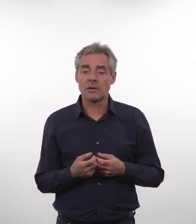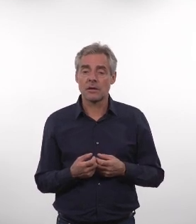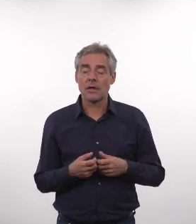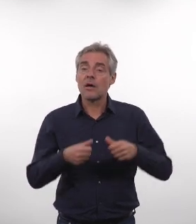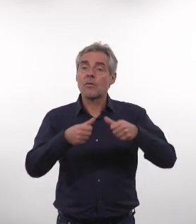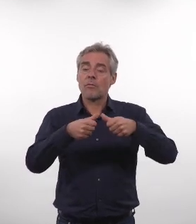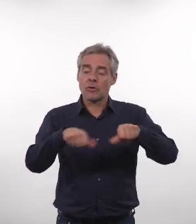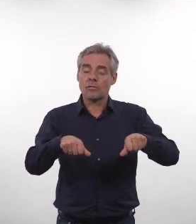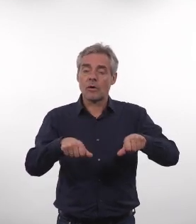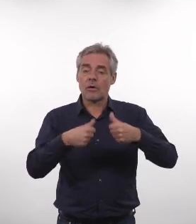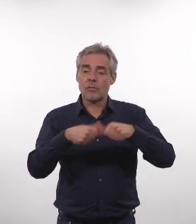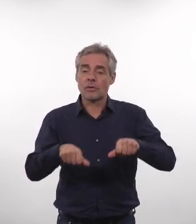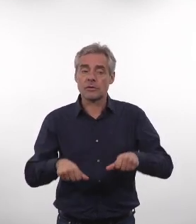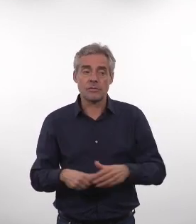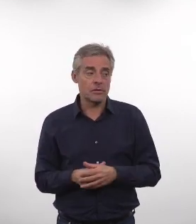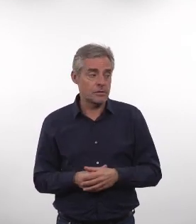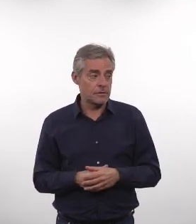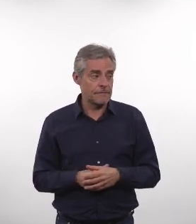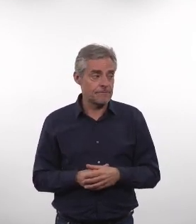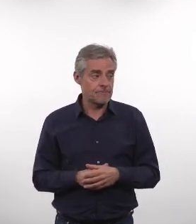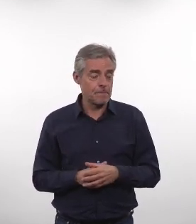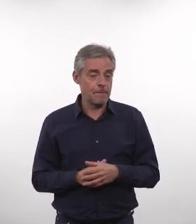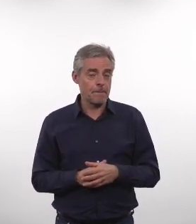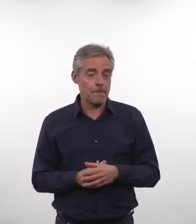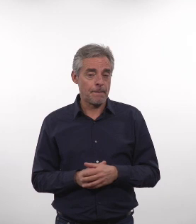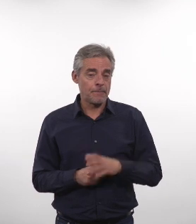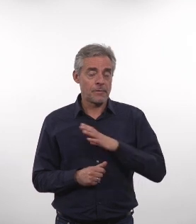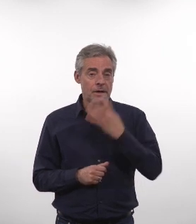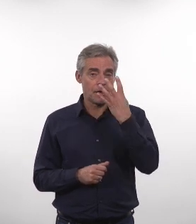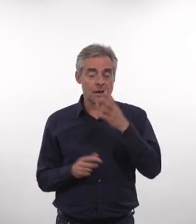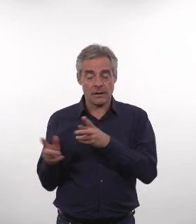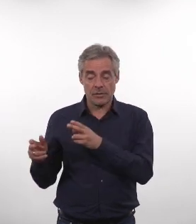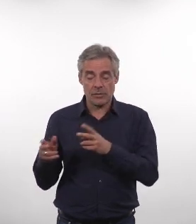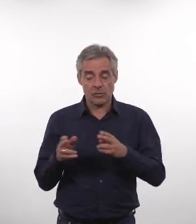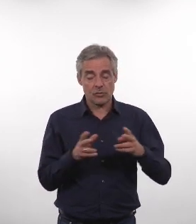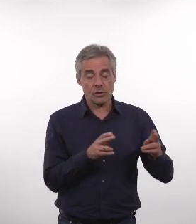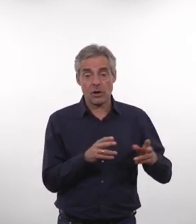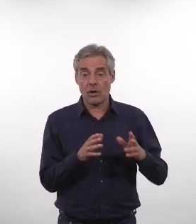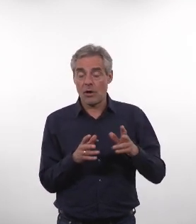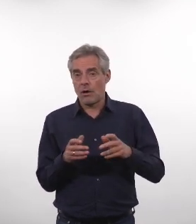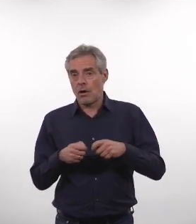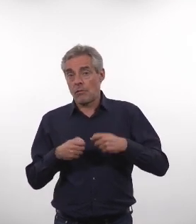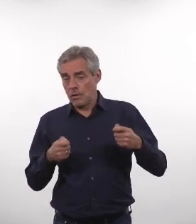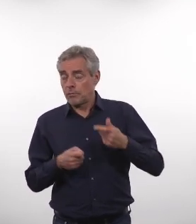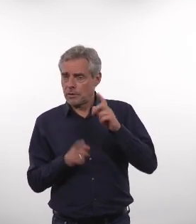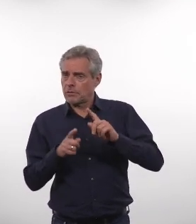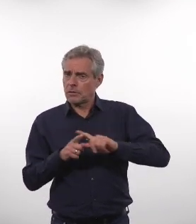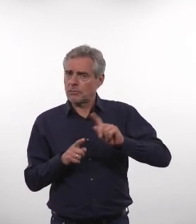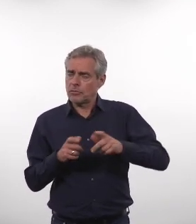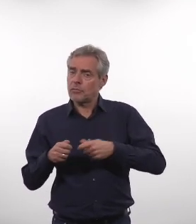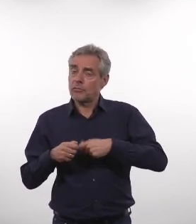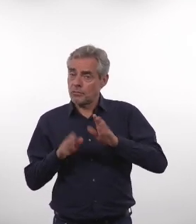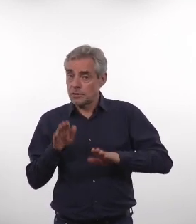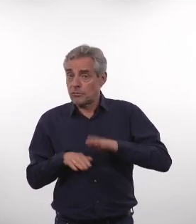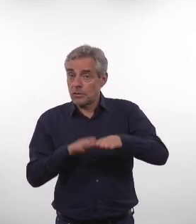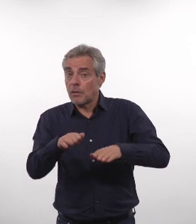pansement. Donc là, et pour le coup, il y a 4 étapes, mais pour certains soins, ça peut être très très long, il peut y avoir beaucoup d'étapes.